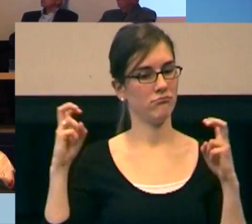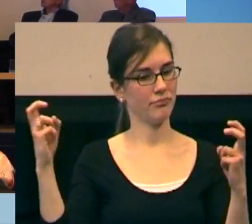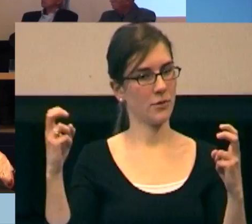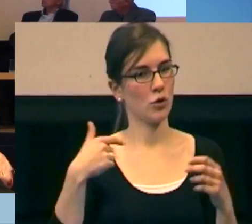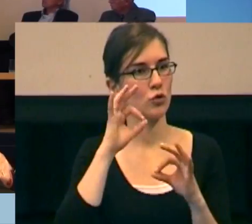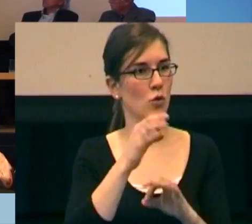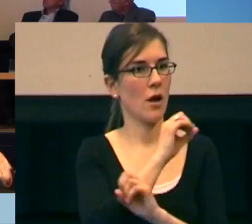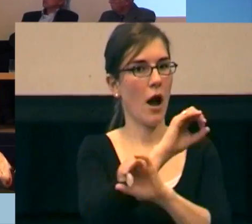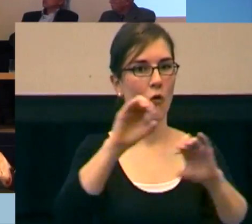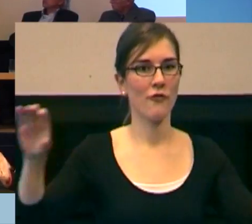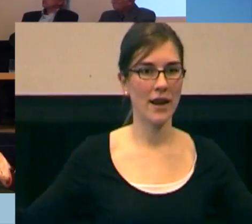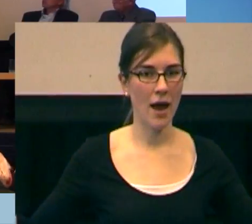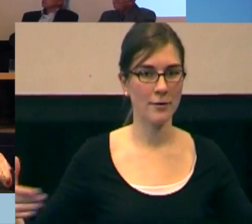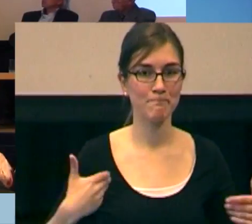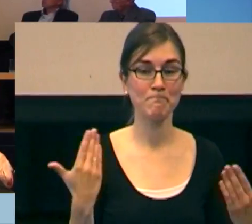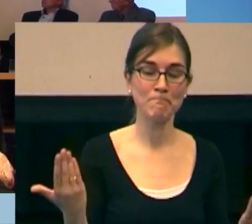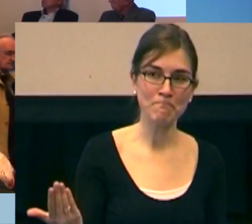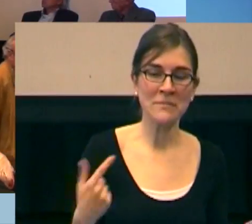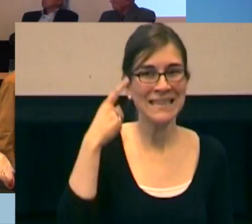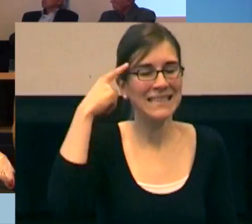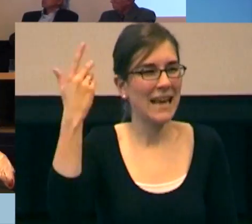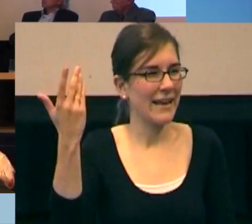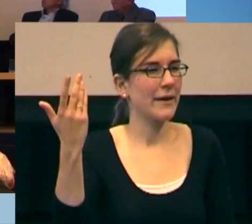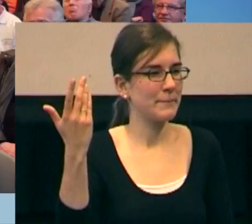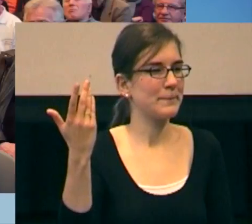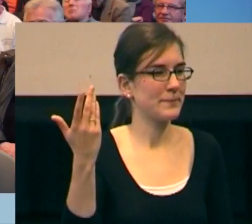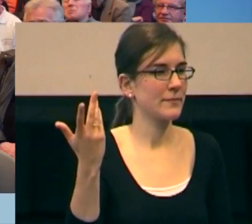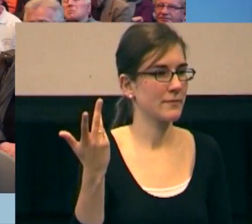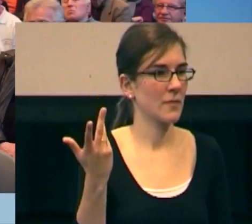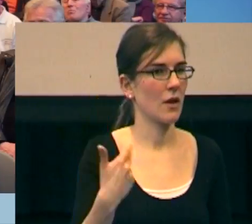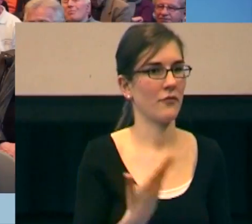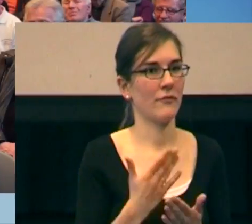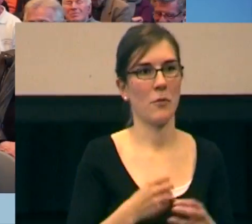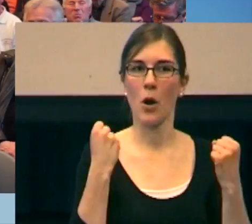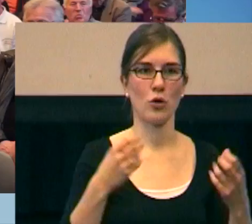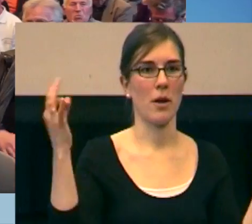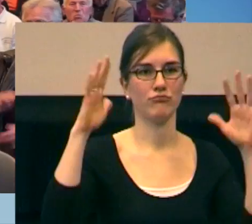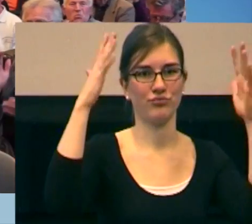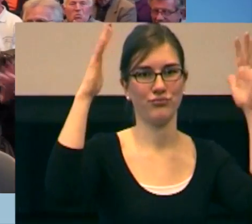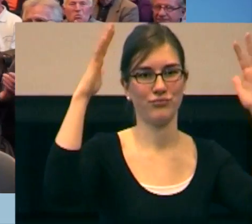gut aufgeklärt haben ich denke das ist ein richtig kräftiger Applaus wert